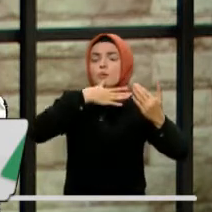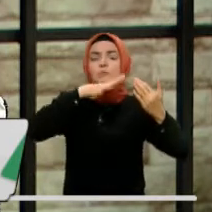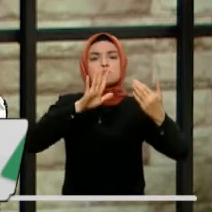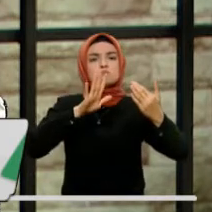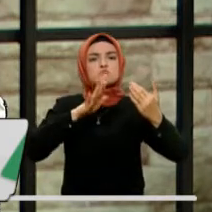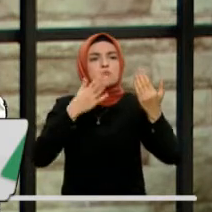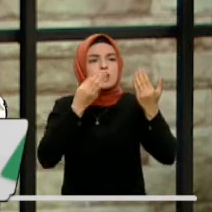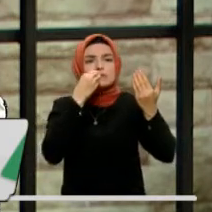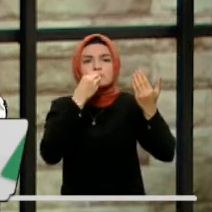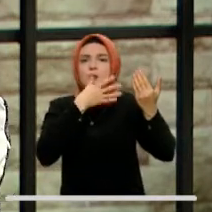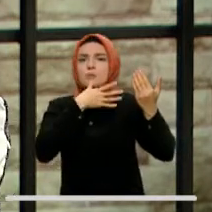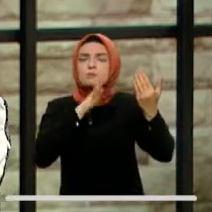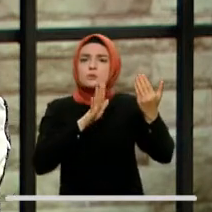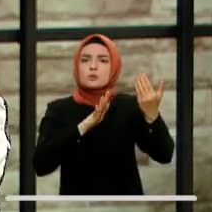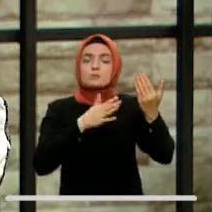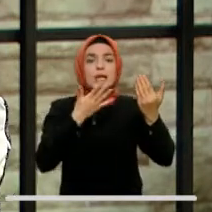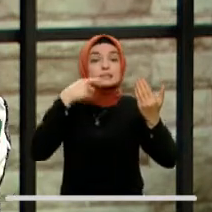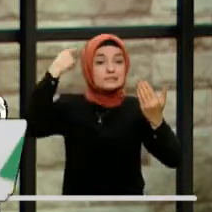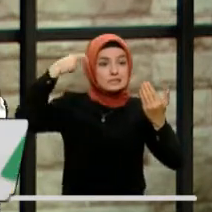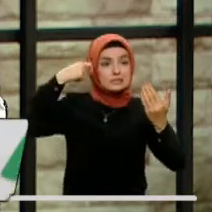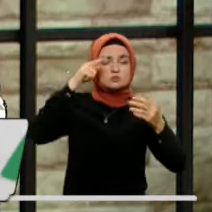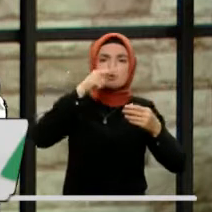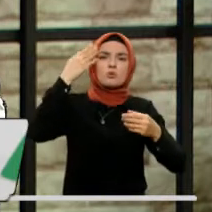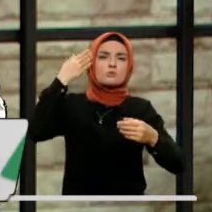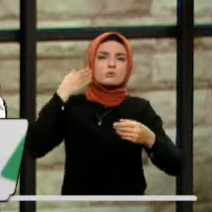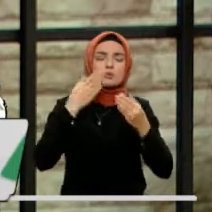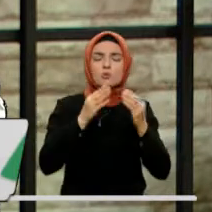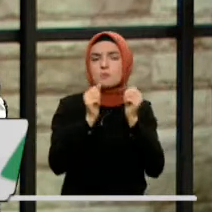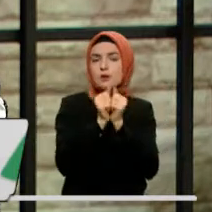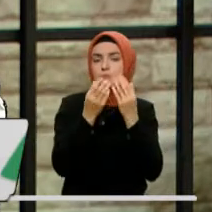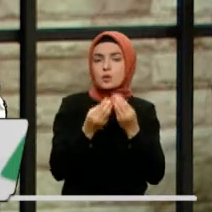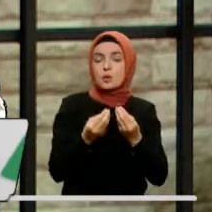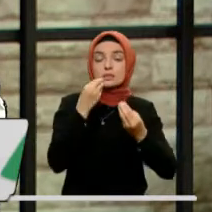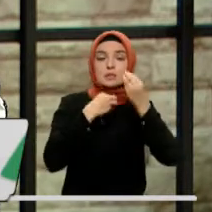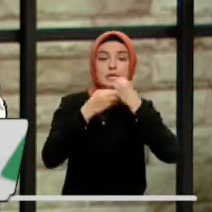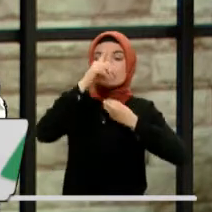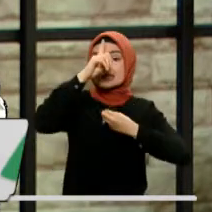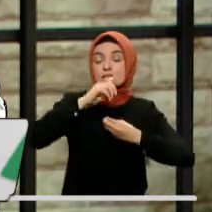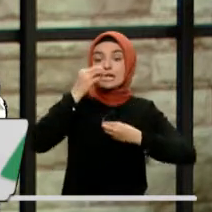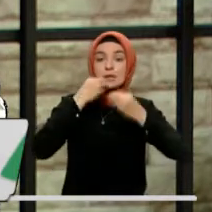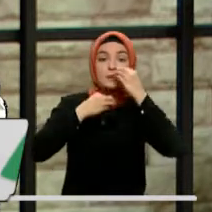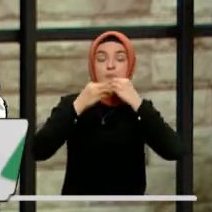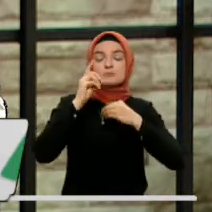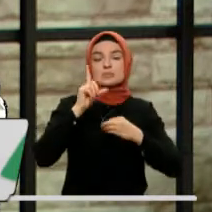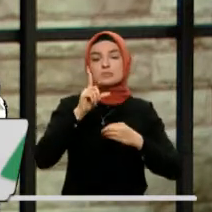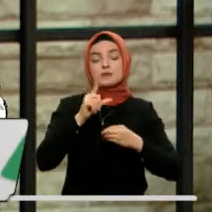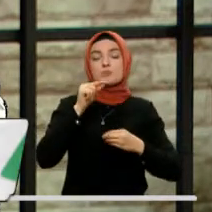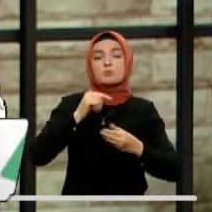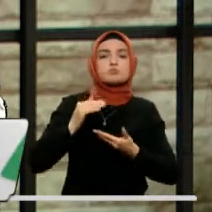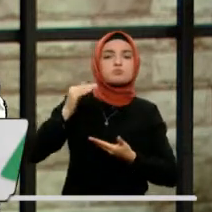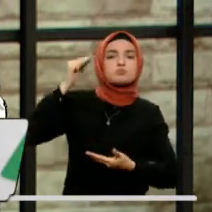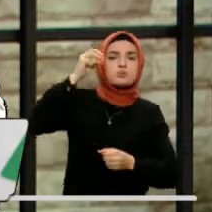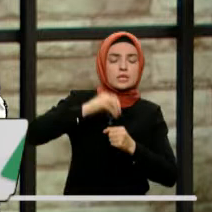o an çizgi filmdedir ya da ne izliyorsa onunladır. Yemek yerken sadece yemek yememiz gerekiyor. Bu yetişkin için de önemli.